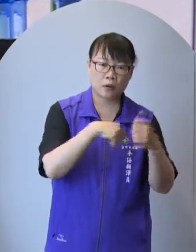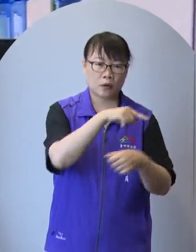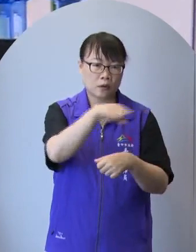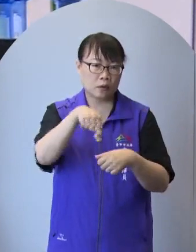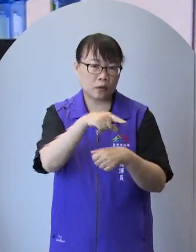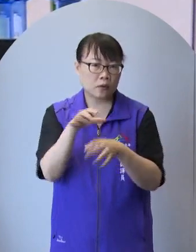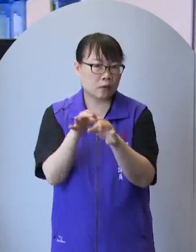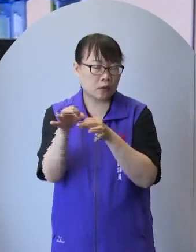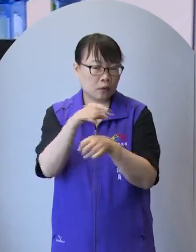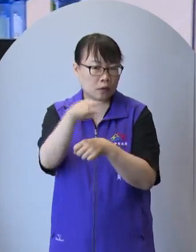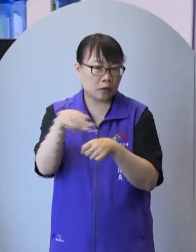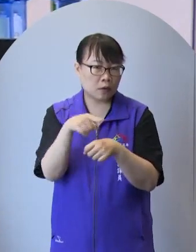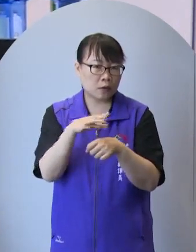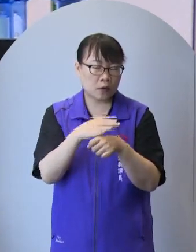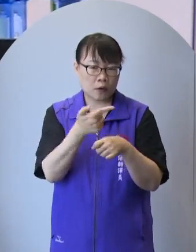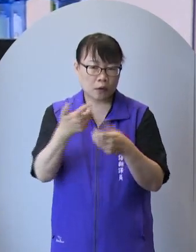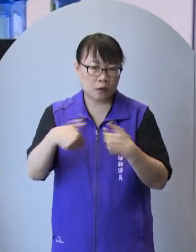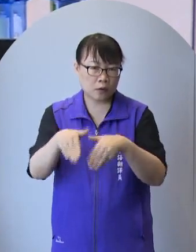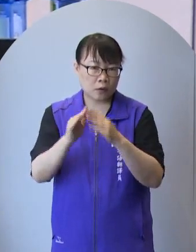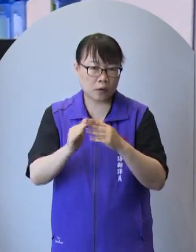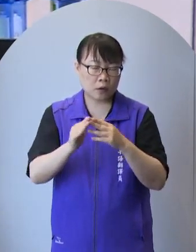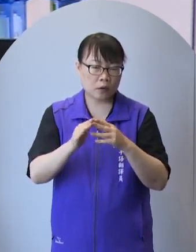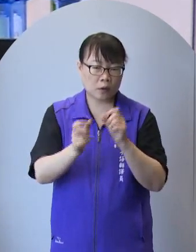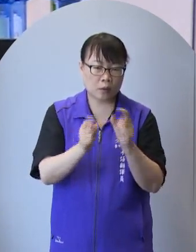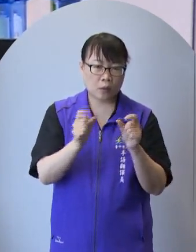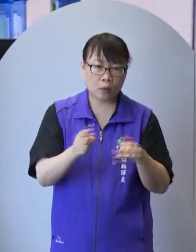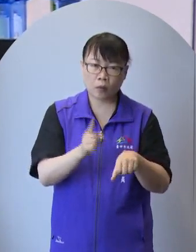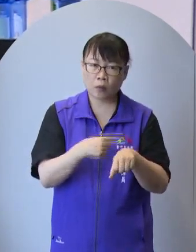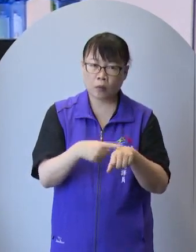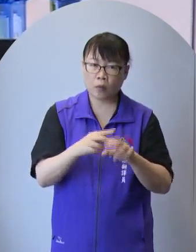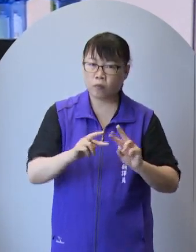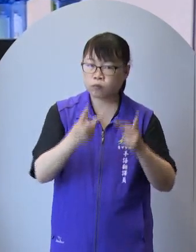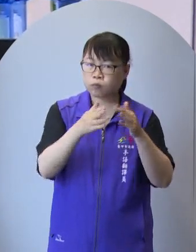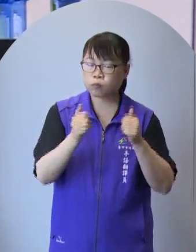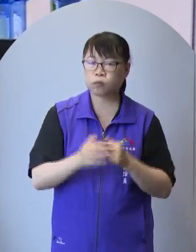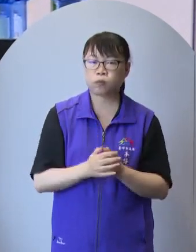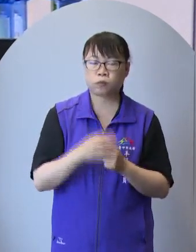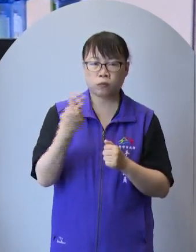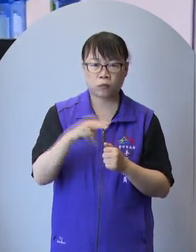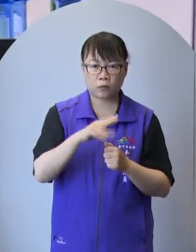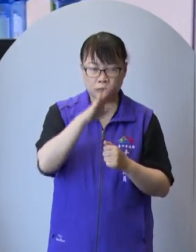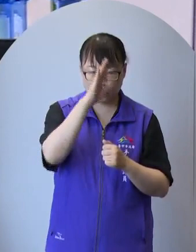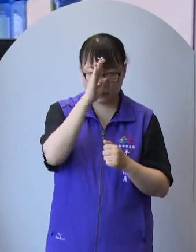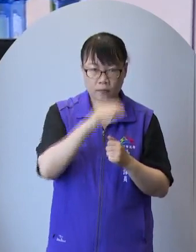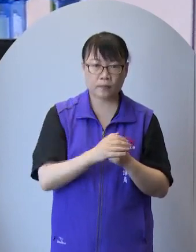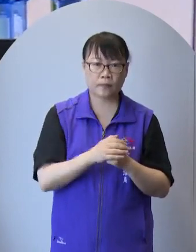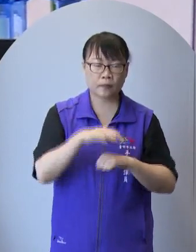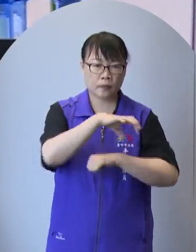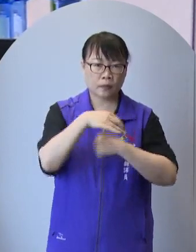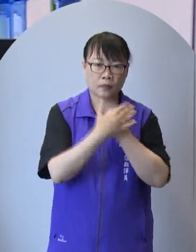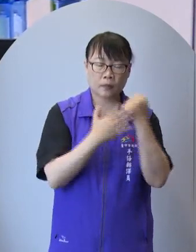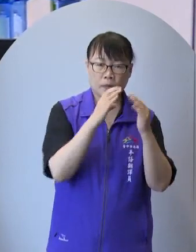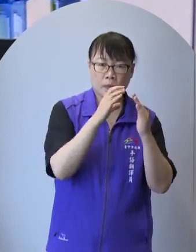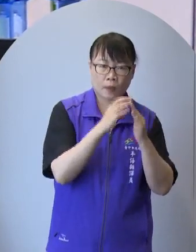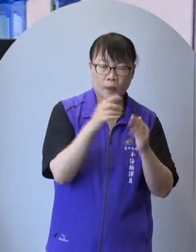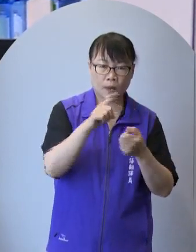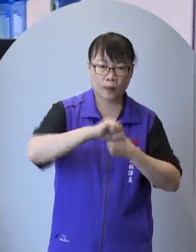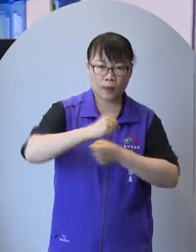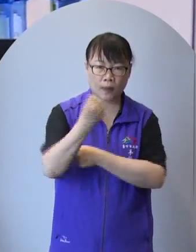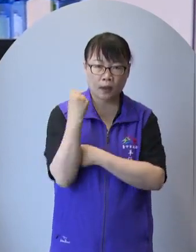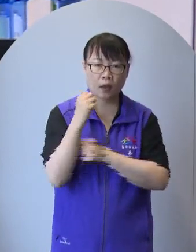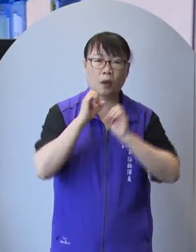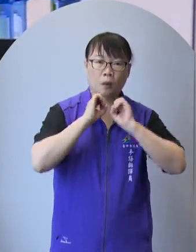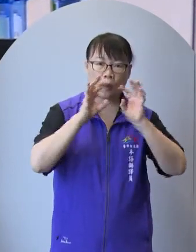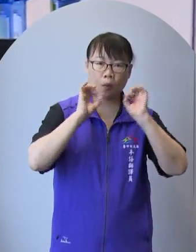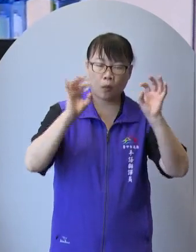的这个消费行为的改变哈。那也拜托我们的环保局加强相关的讯息以